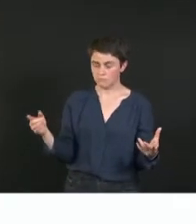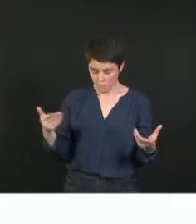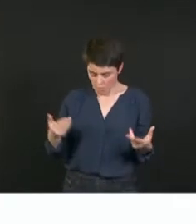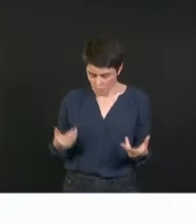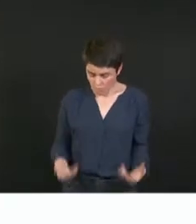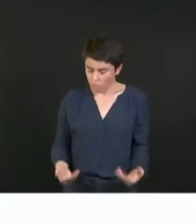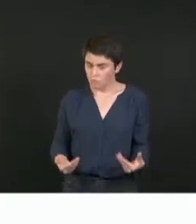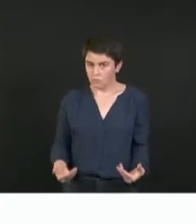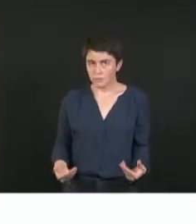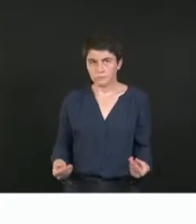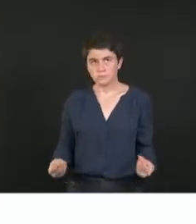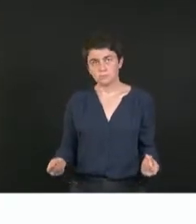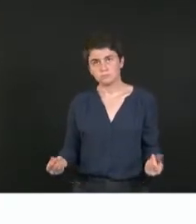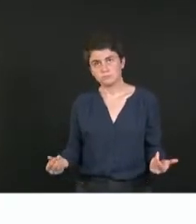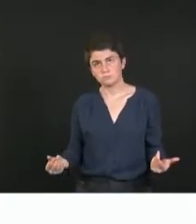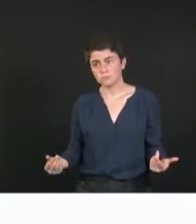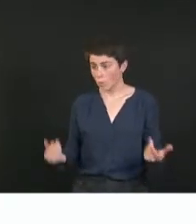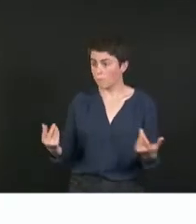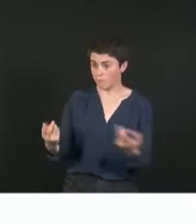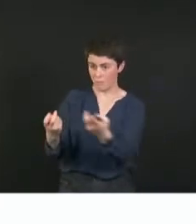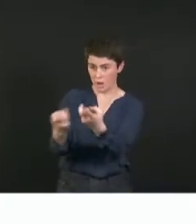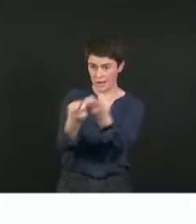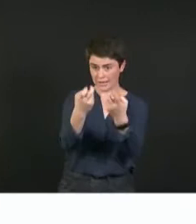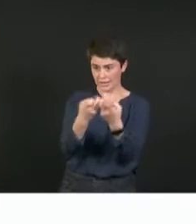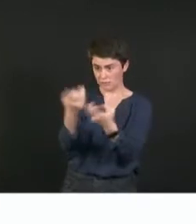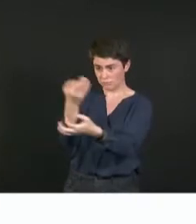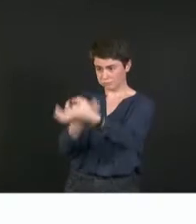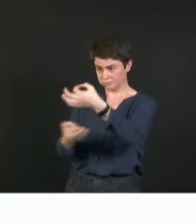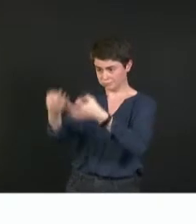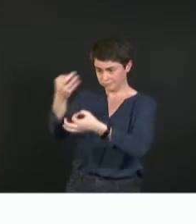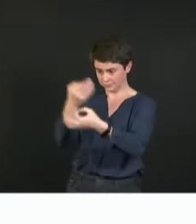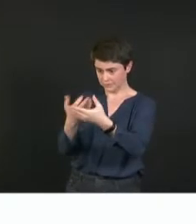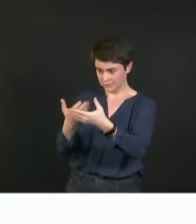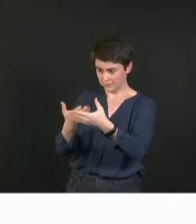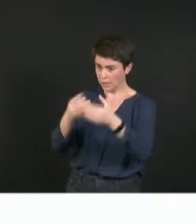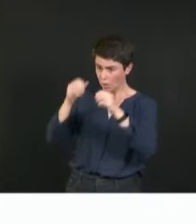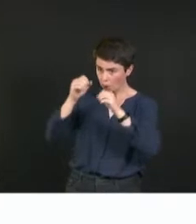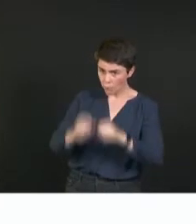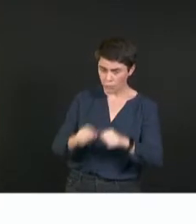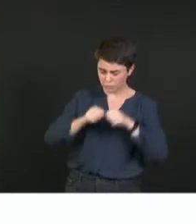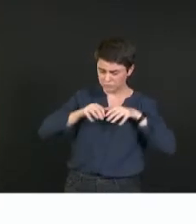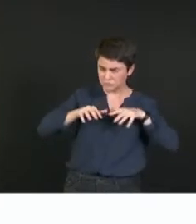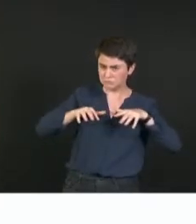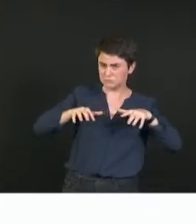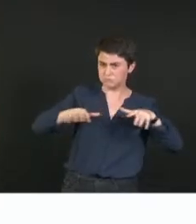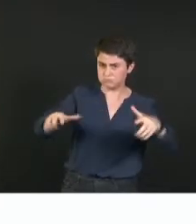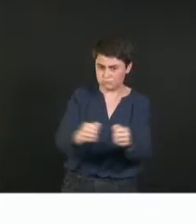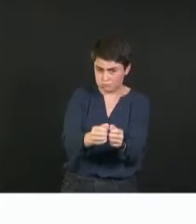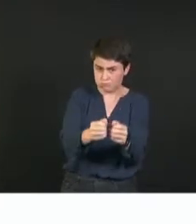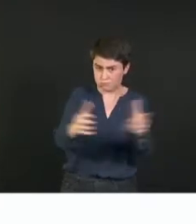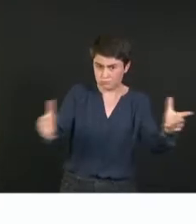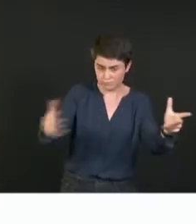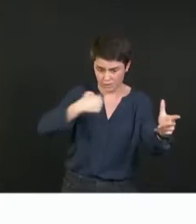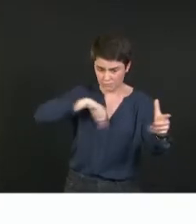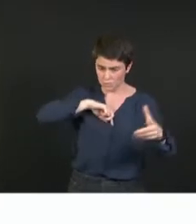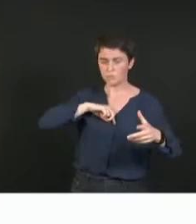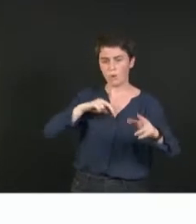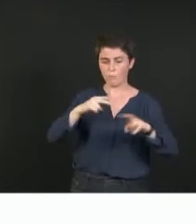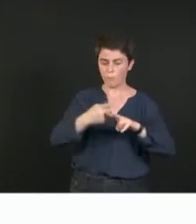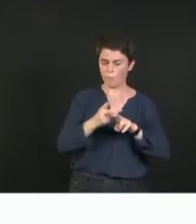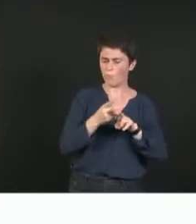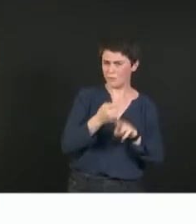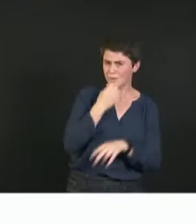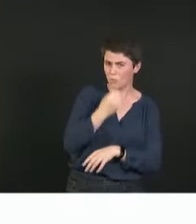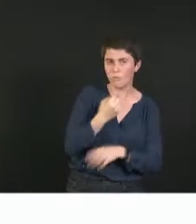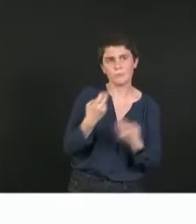pour que ces beaux exemples deviennent la norme, outillés politiquement, de façon